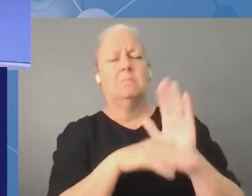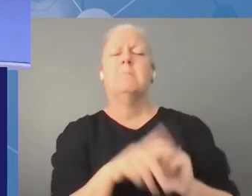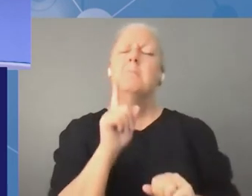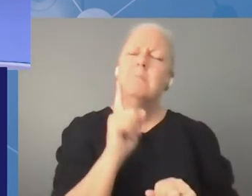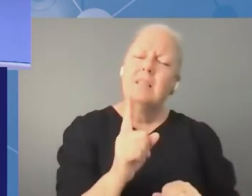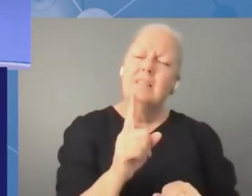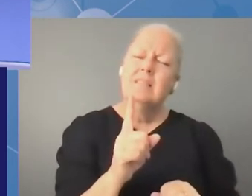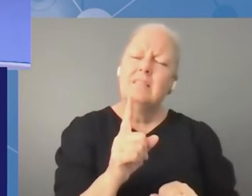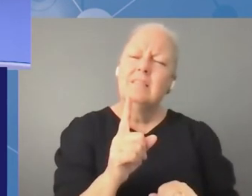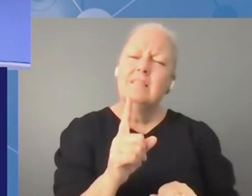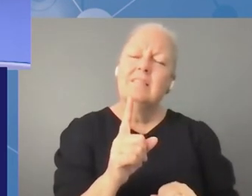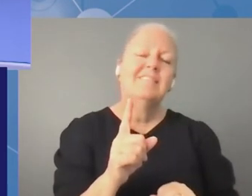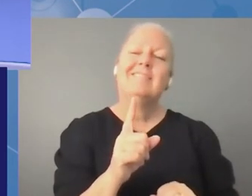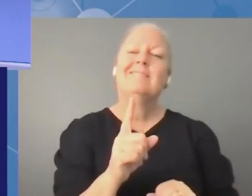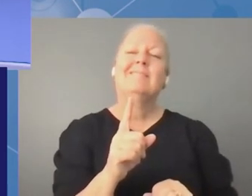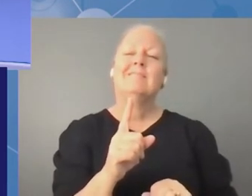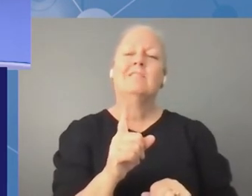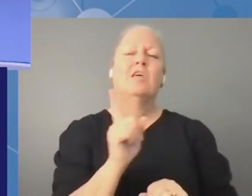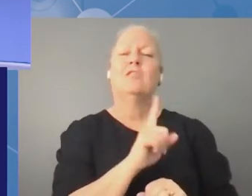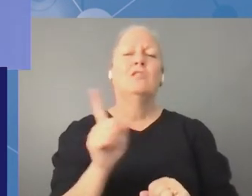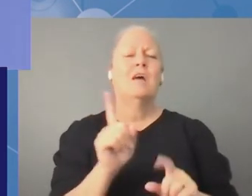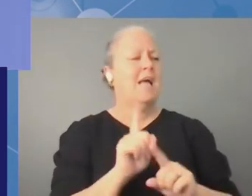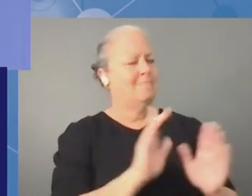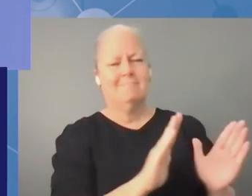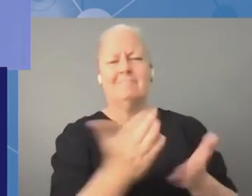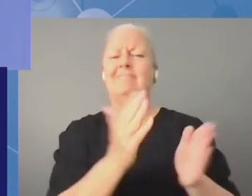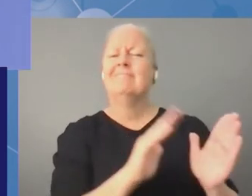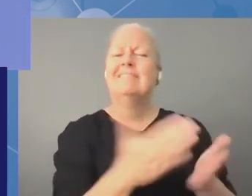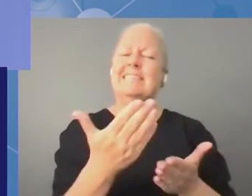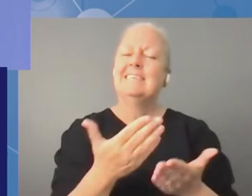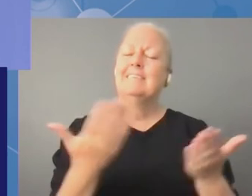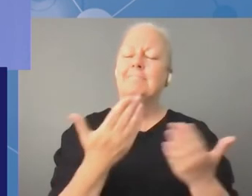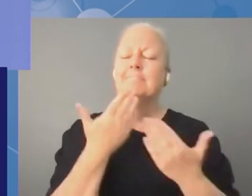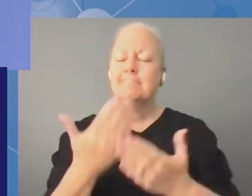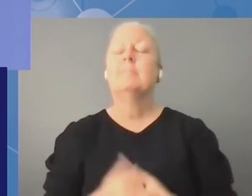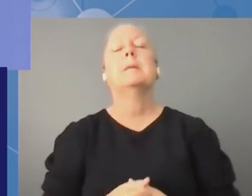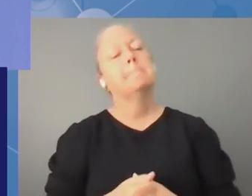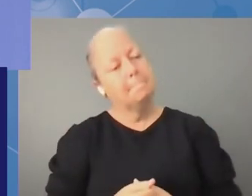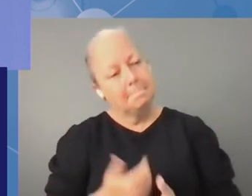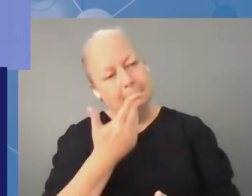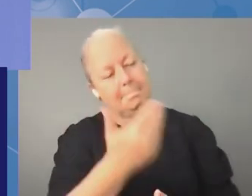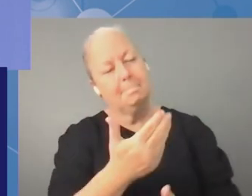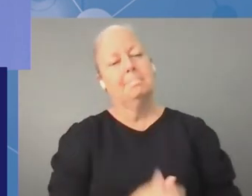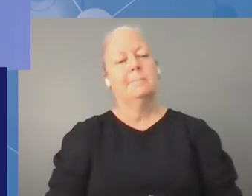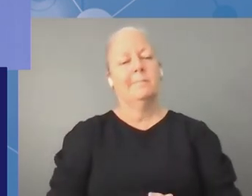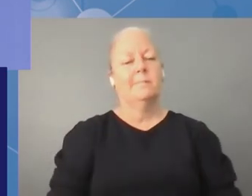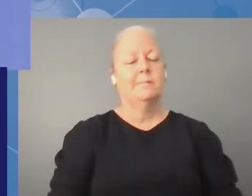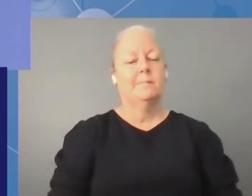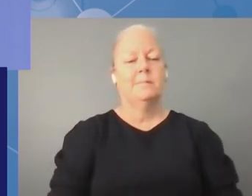اتخاذ القرار، يجب أن الاستماع إلى أصواتنا. فإذا كانت هناك